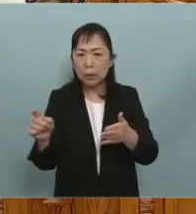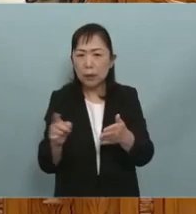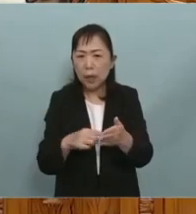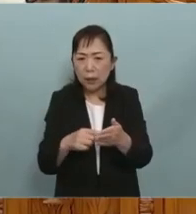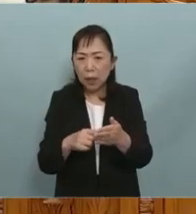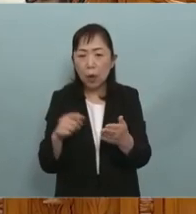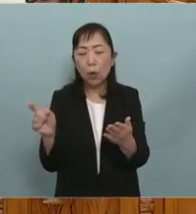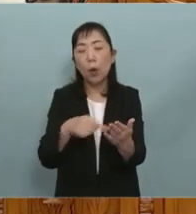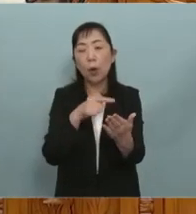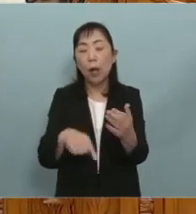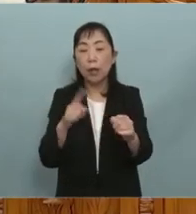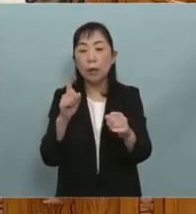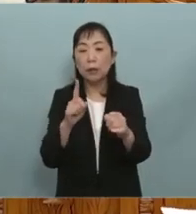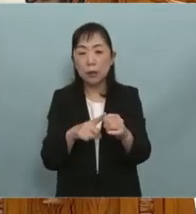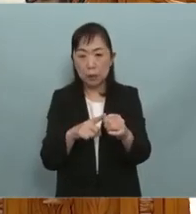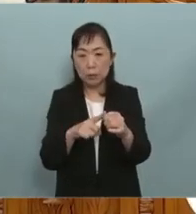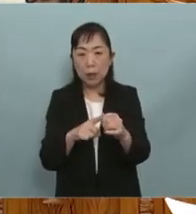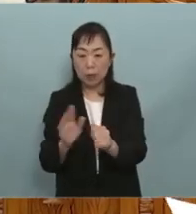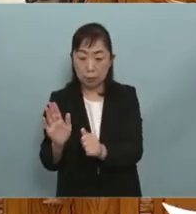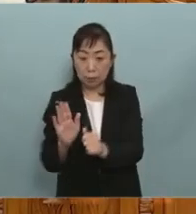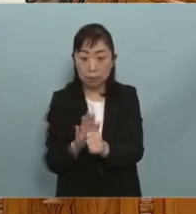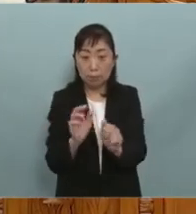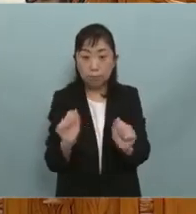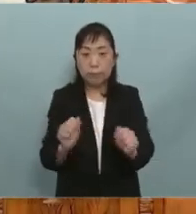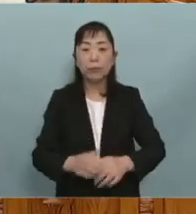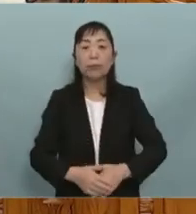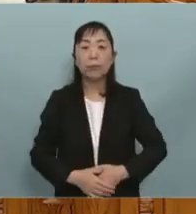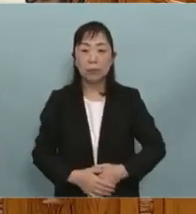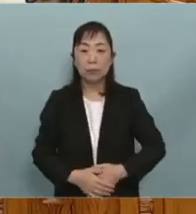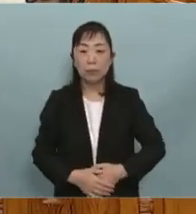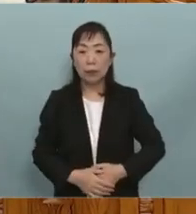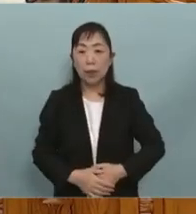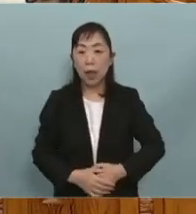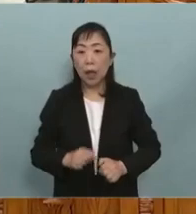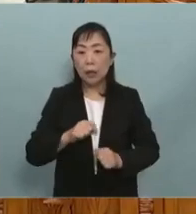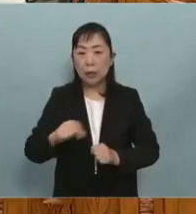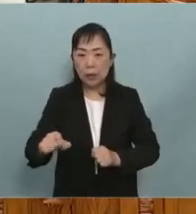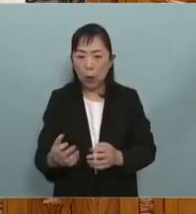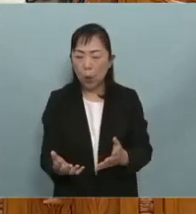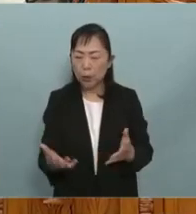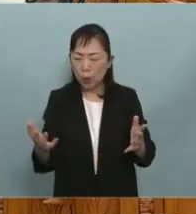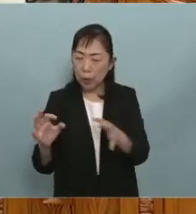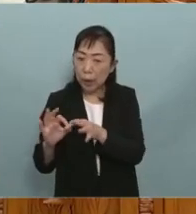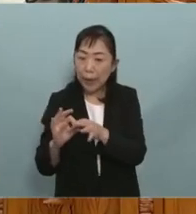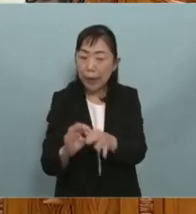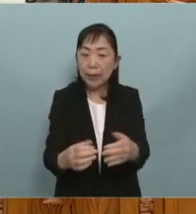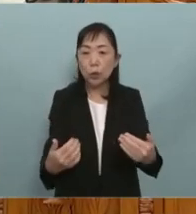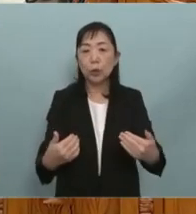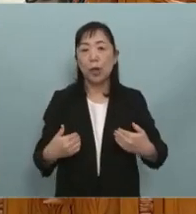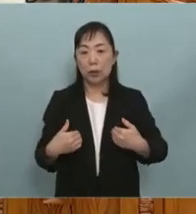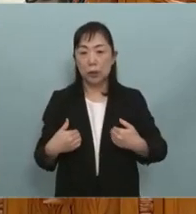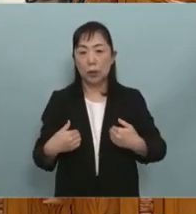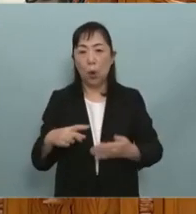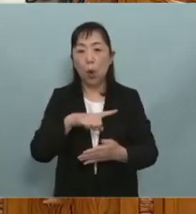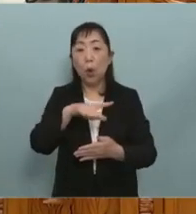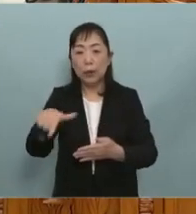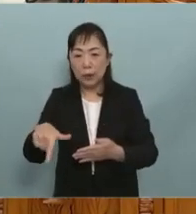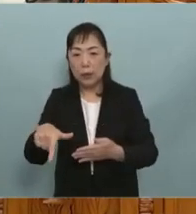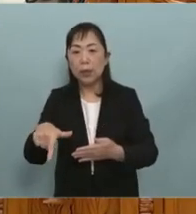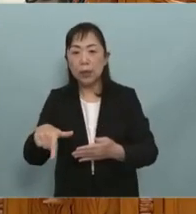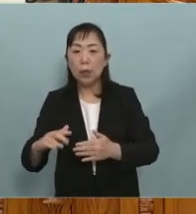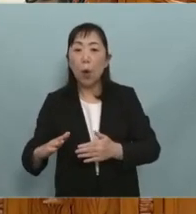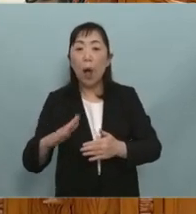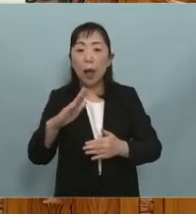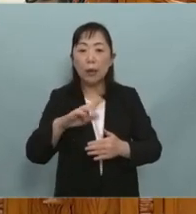移動の足の確保協力に進めます地創生に終わりはありません地域づりは人づくり